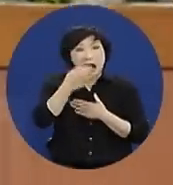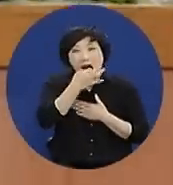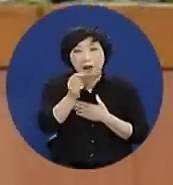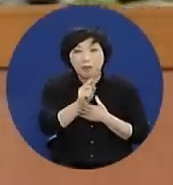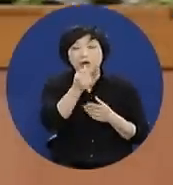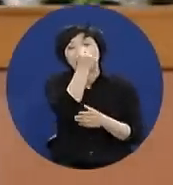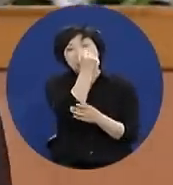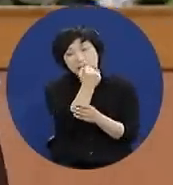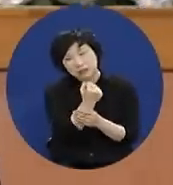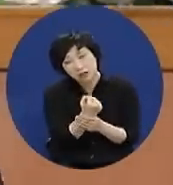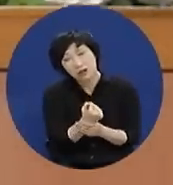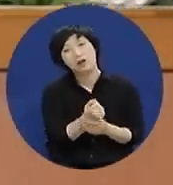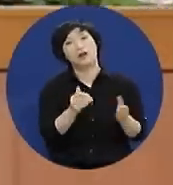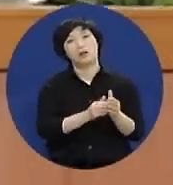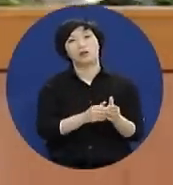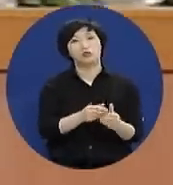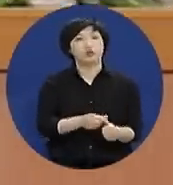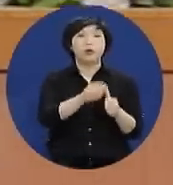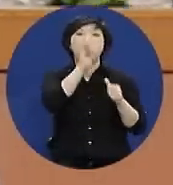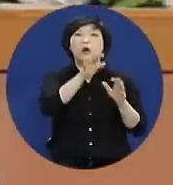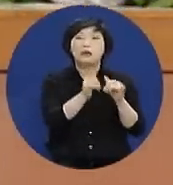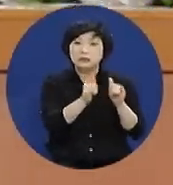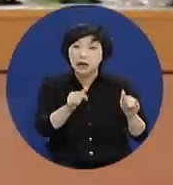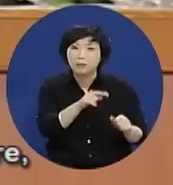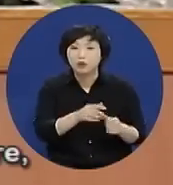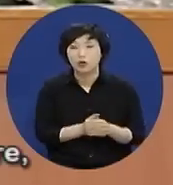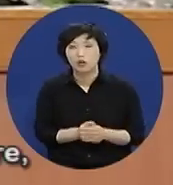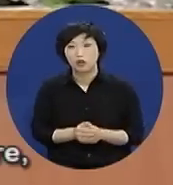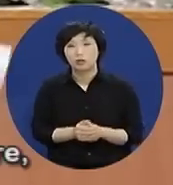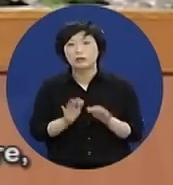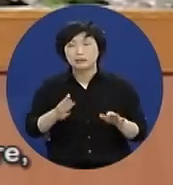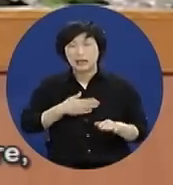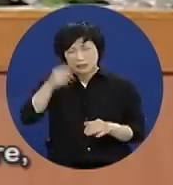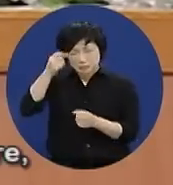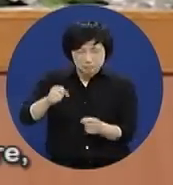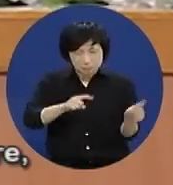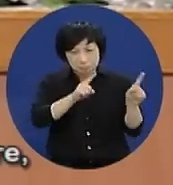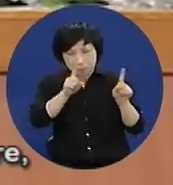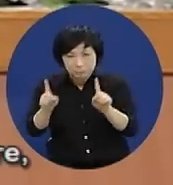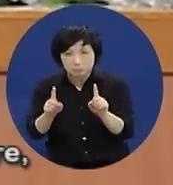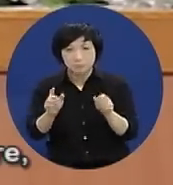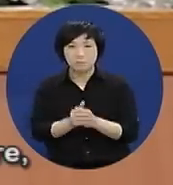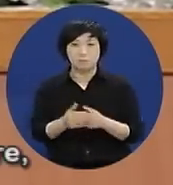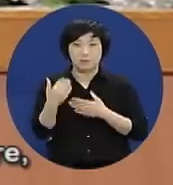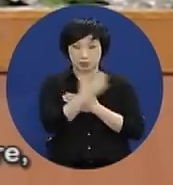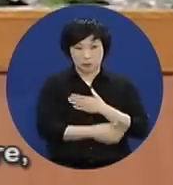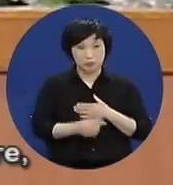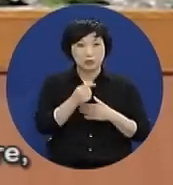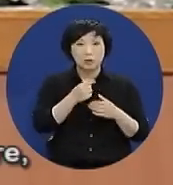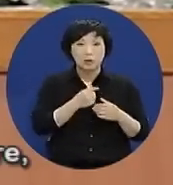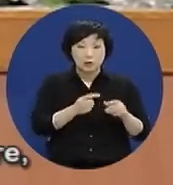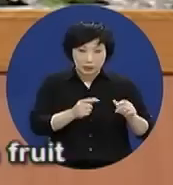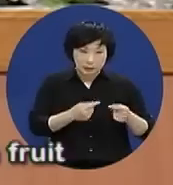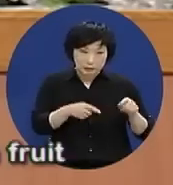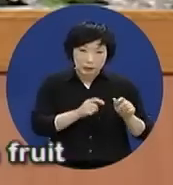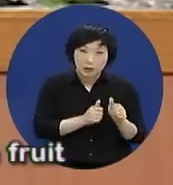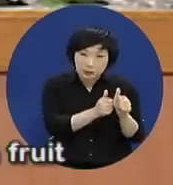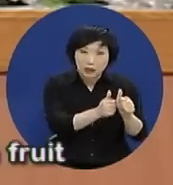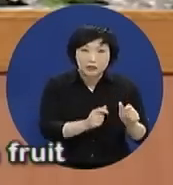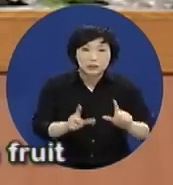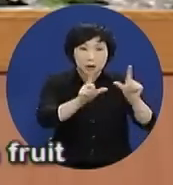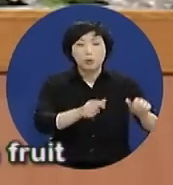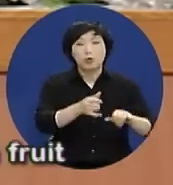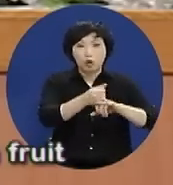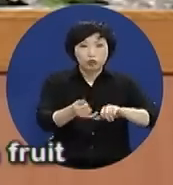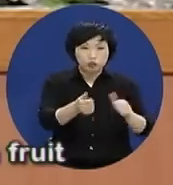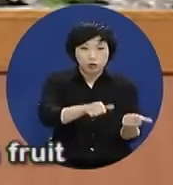ています肉の欲に従う人間は腐敗して救済不能な人だと言っています気をしっかり持って肉に従っ